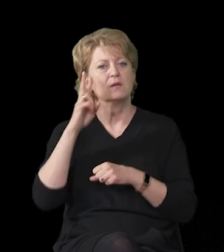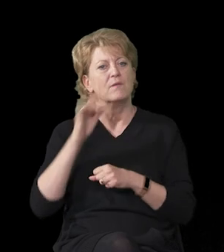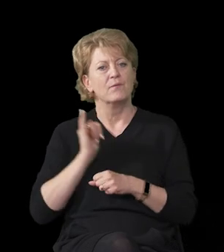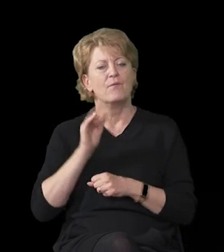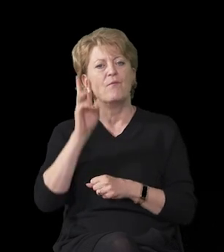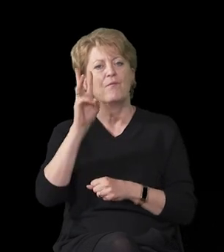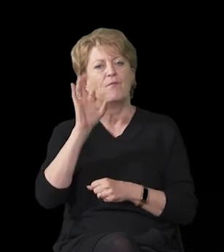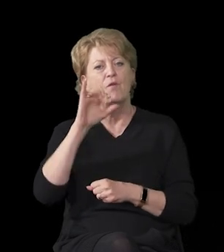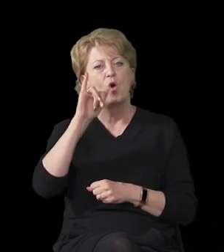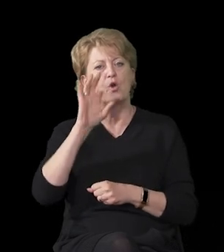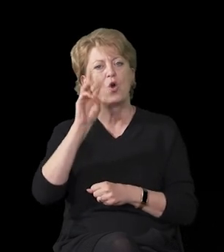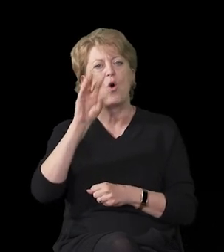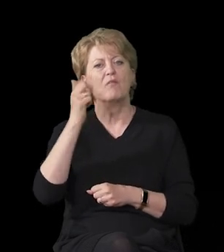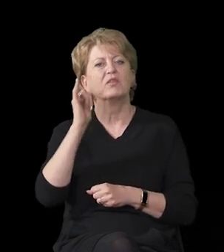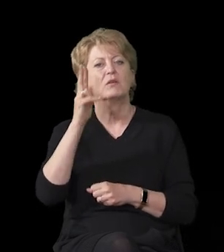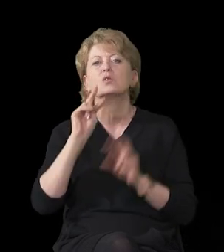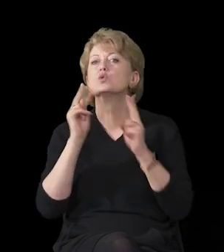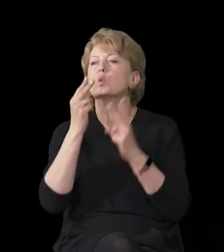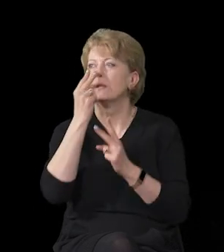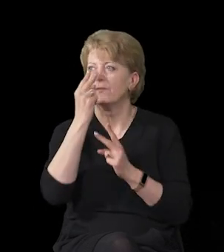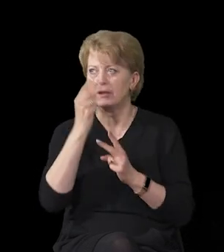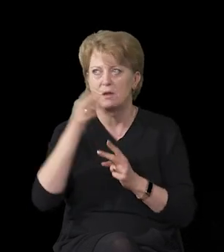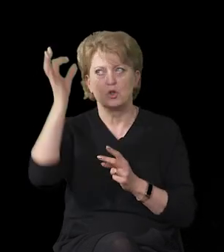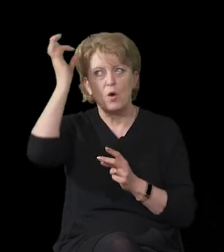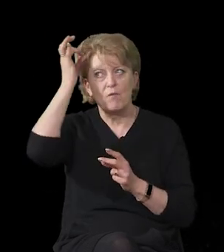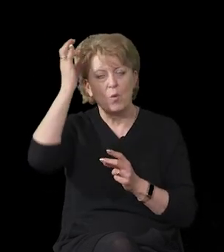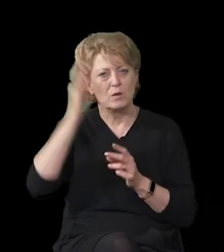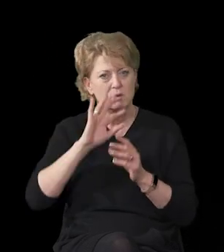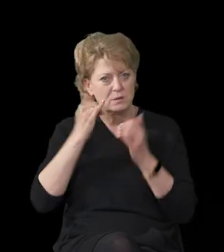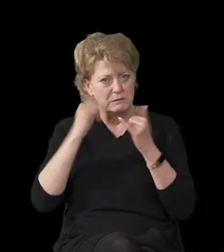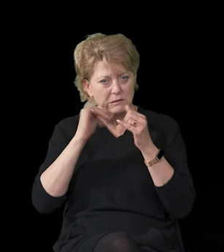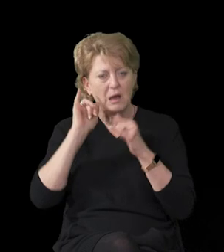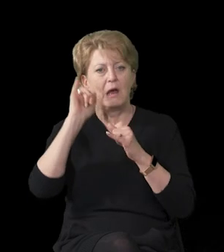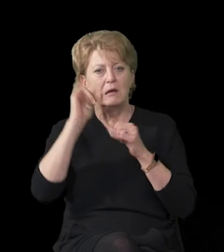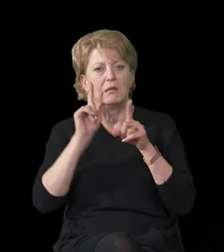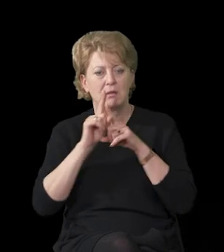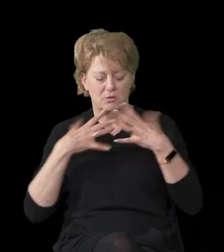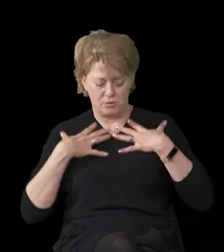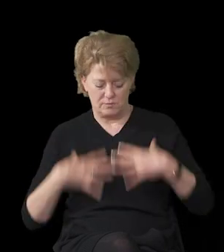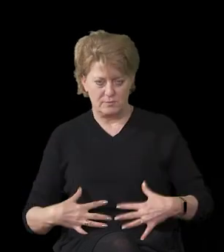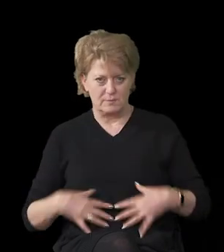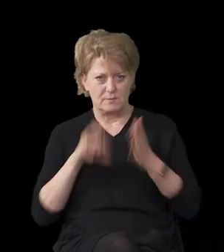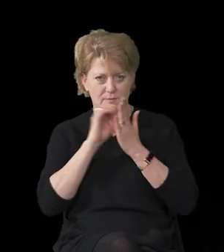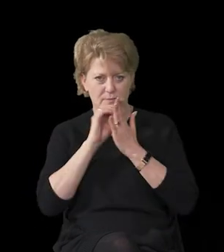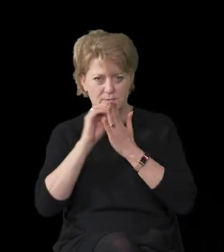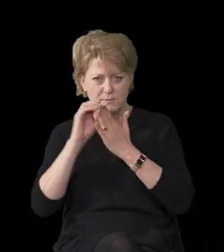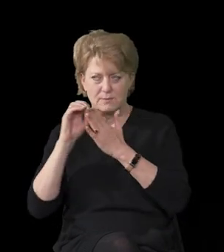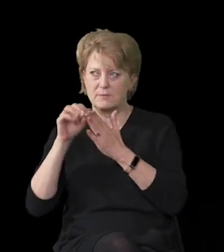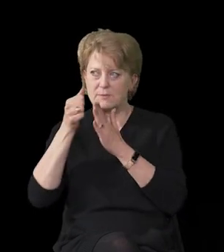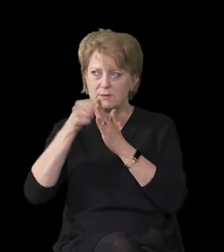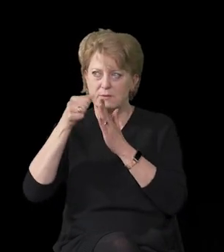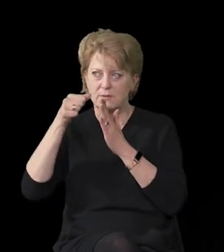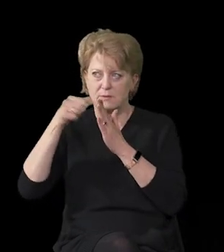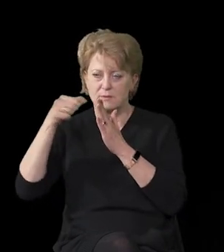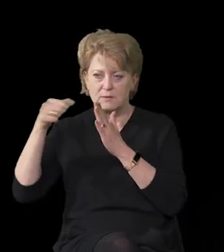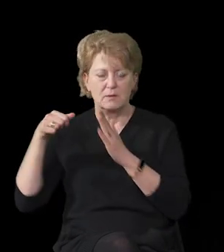tej bardzo kunsztownej fryzurze, którą nosi i po nacięciach klatki piersiowej. Ponieważ te atrybuty może mieć